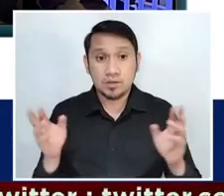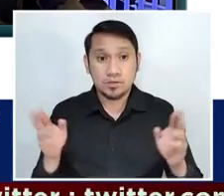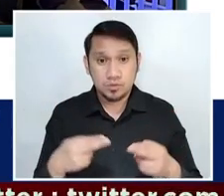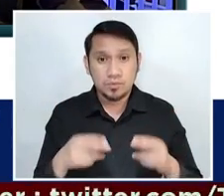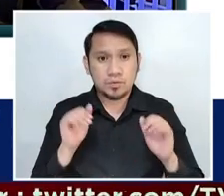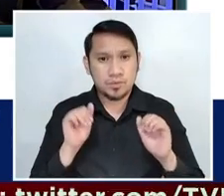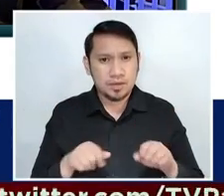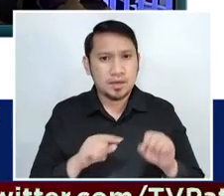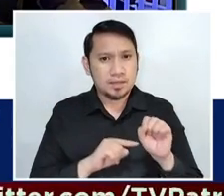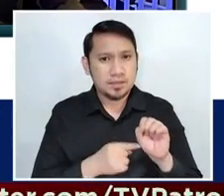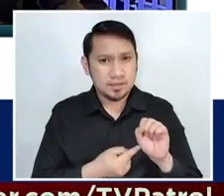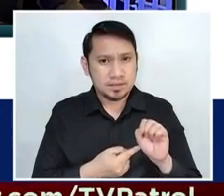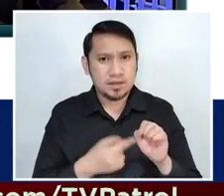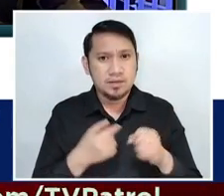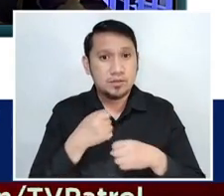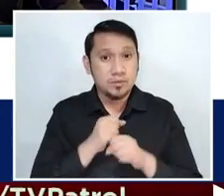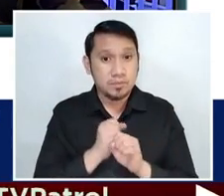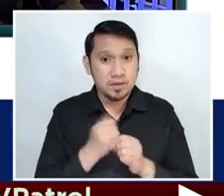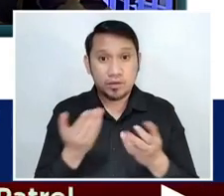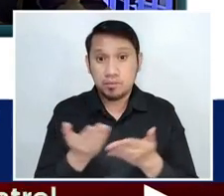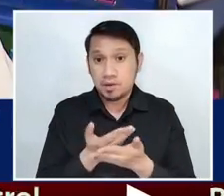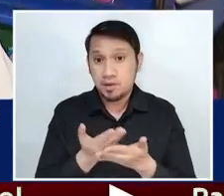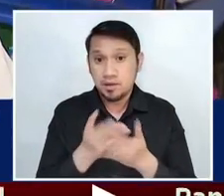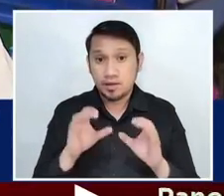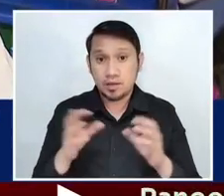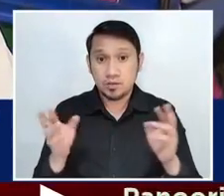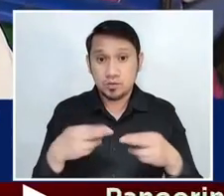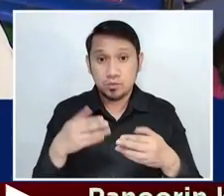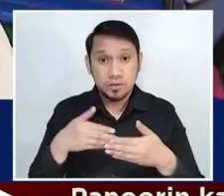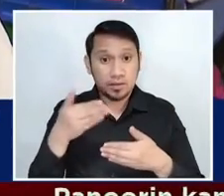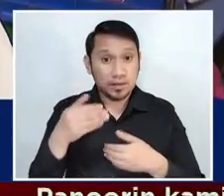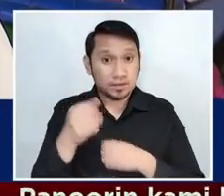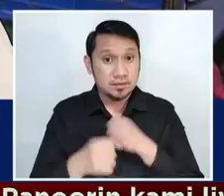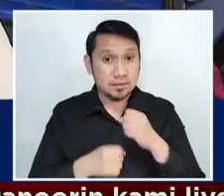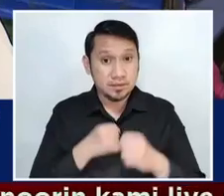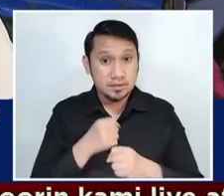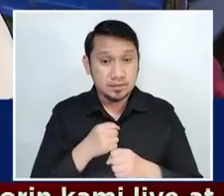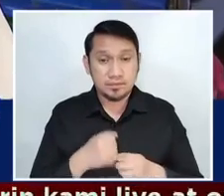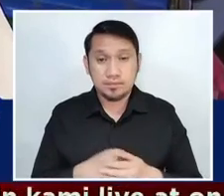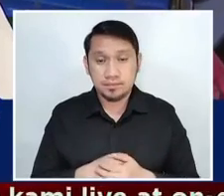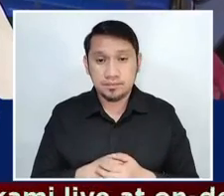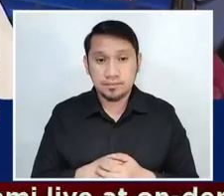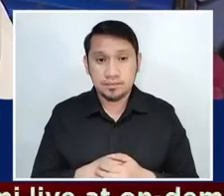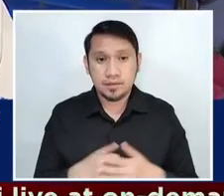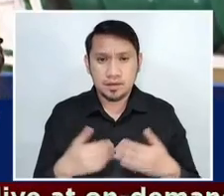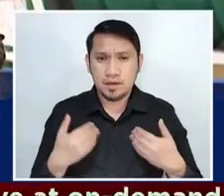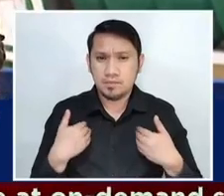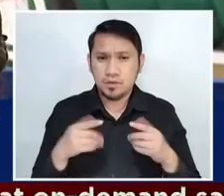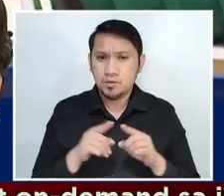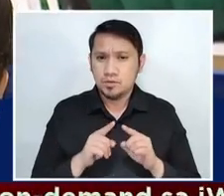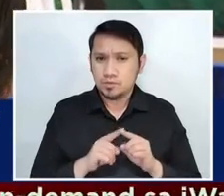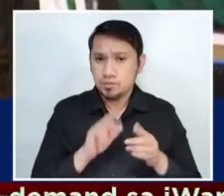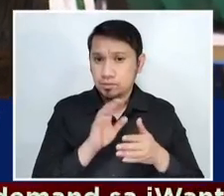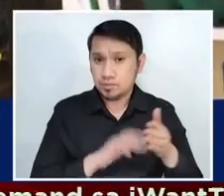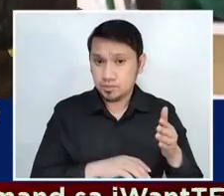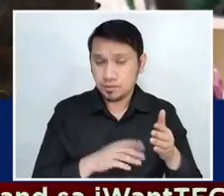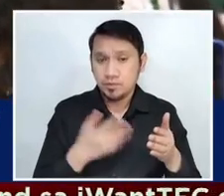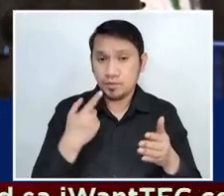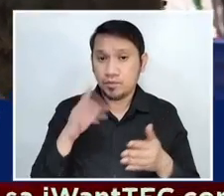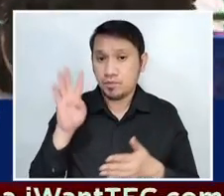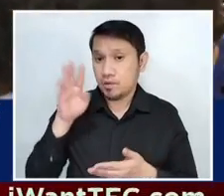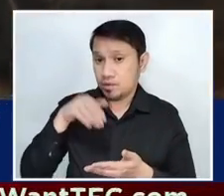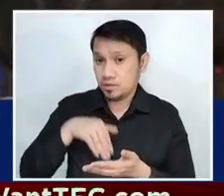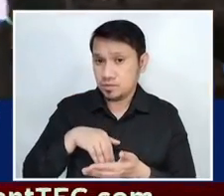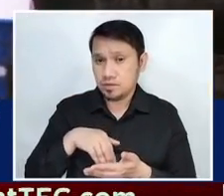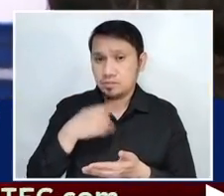start constructing new classrooms next year. Buwaba na rin naman ang kakulangang ito sa 40,000 dahil sa